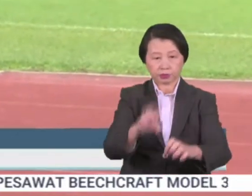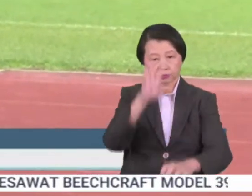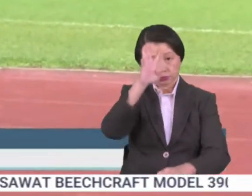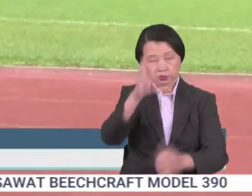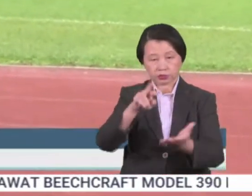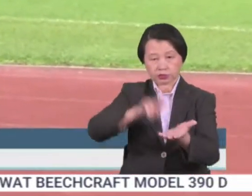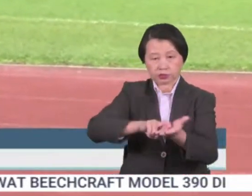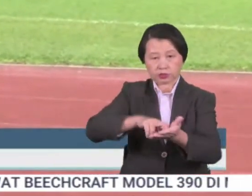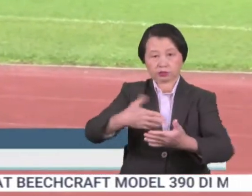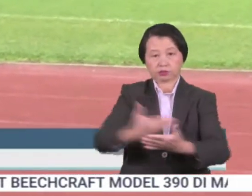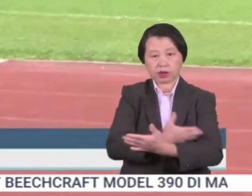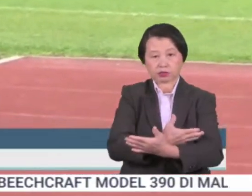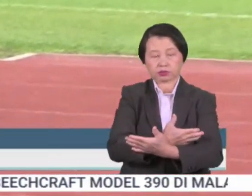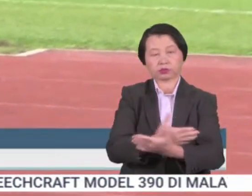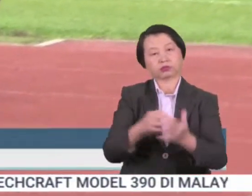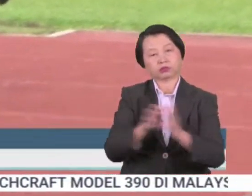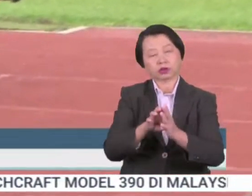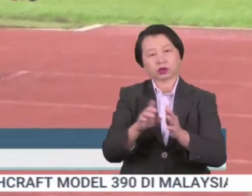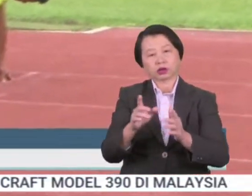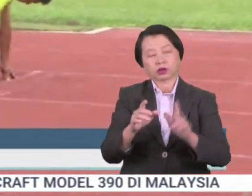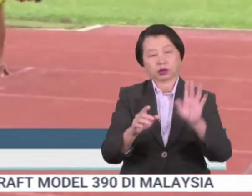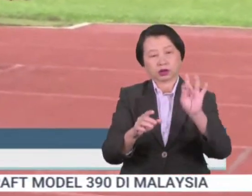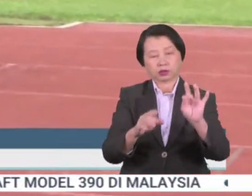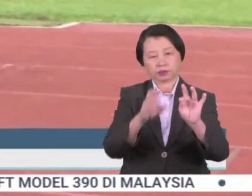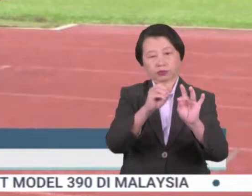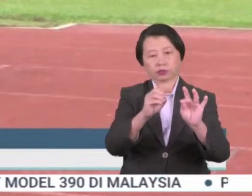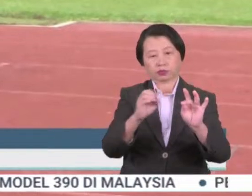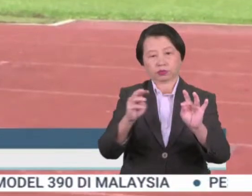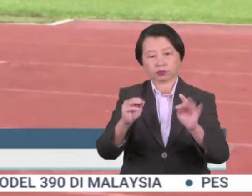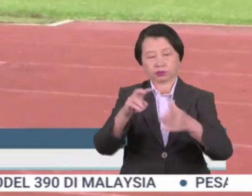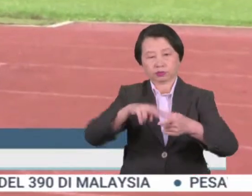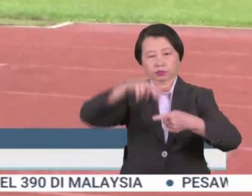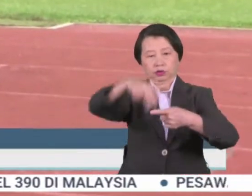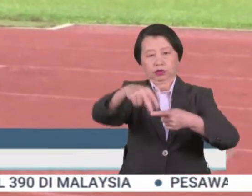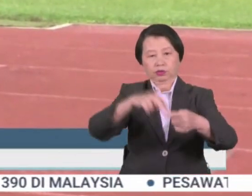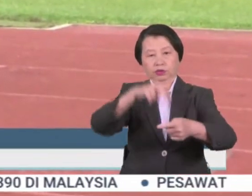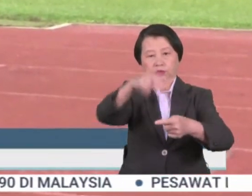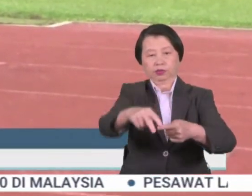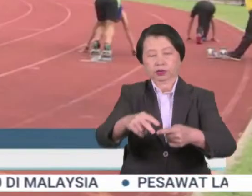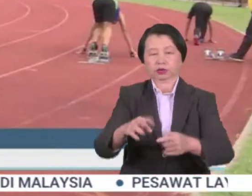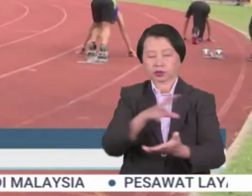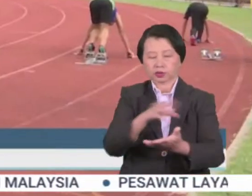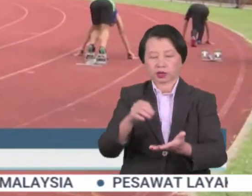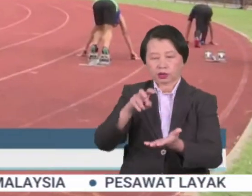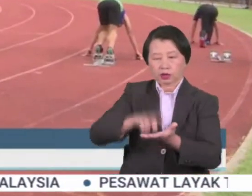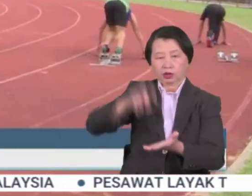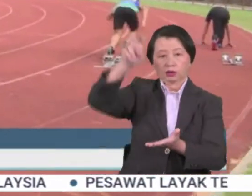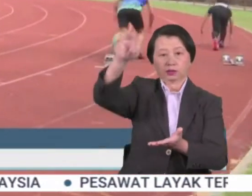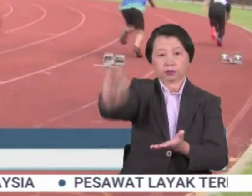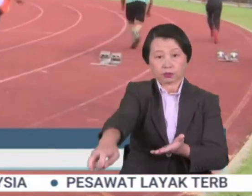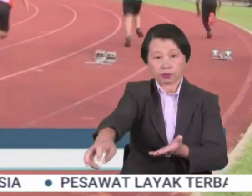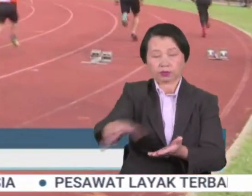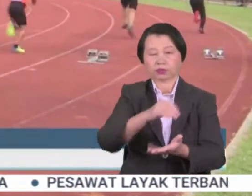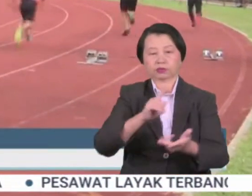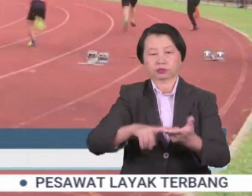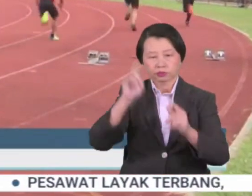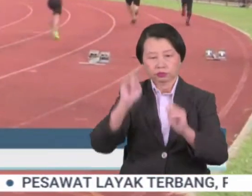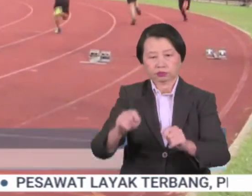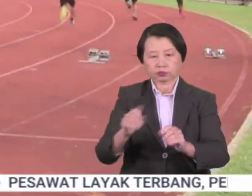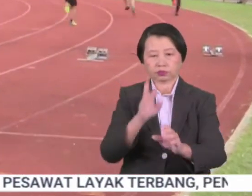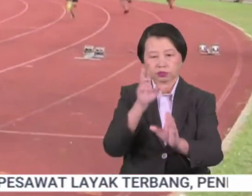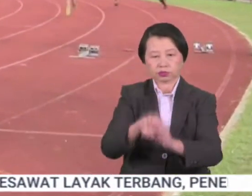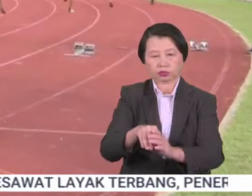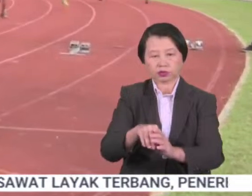mencipta rekod baharu antaranya acara 80 Me lari berpagar dan lompat jauh MSD Kota Kinabalu kali ini